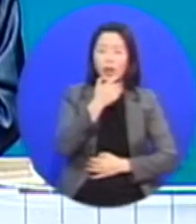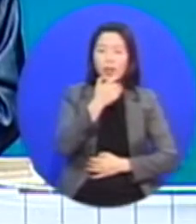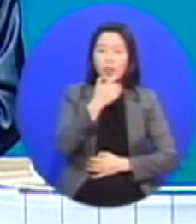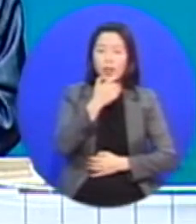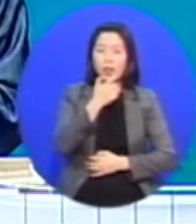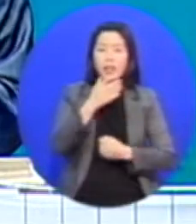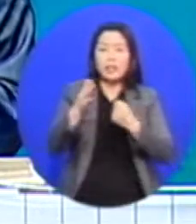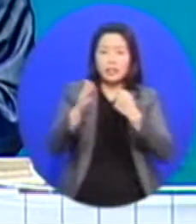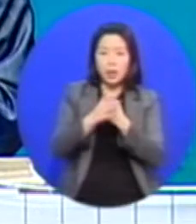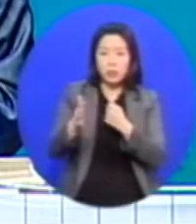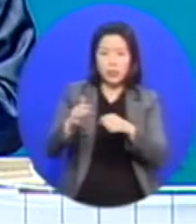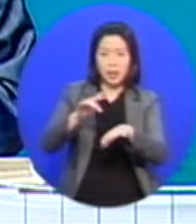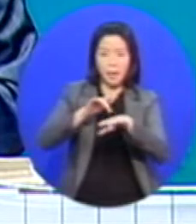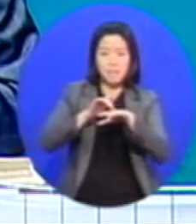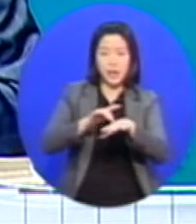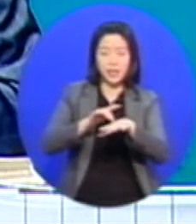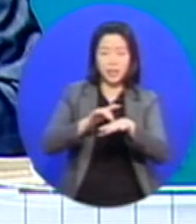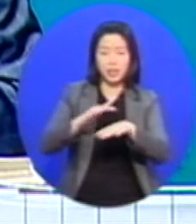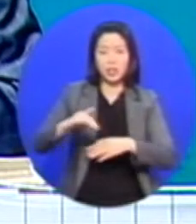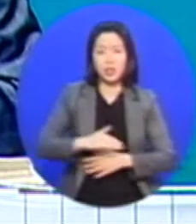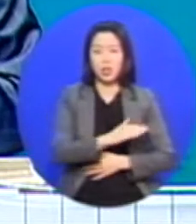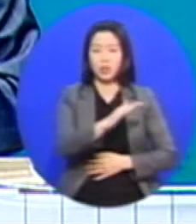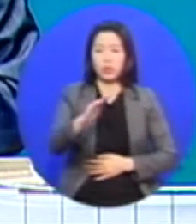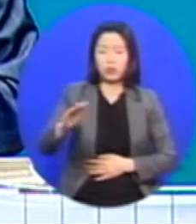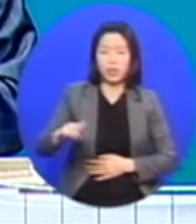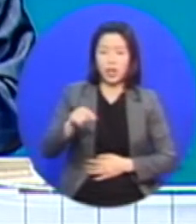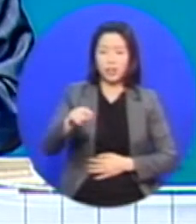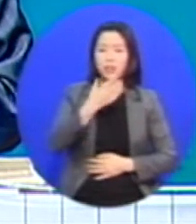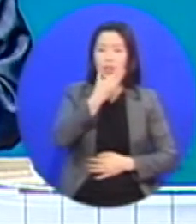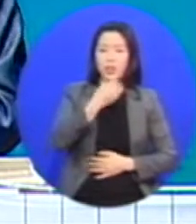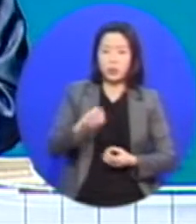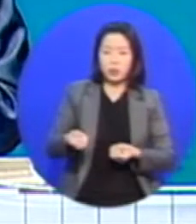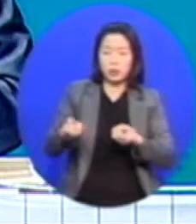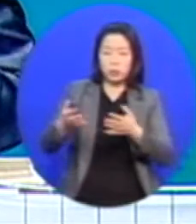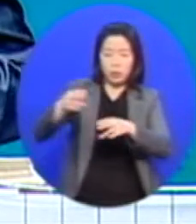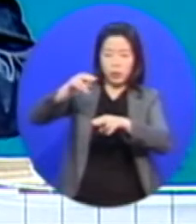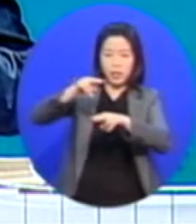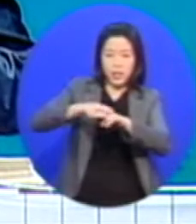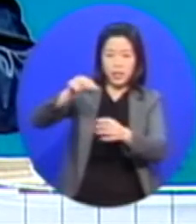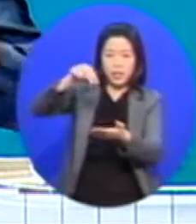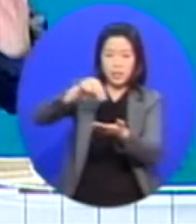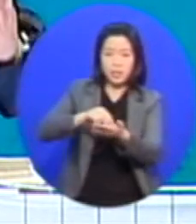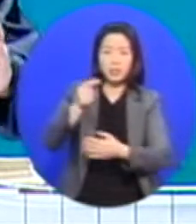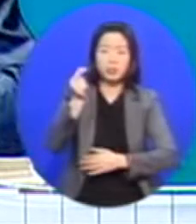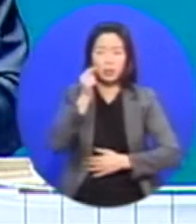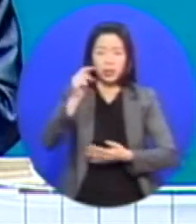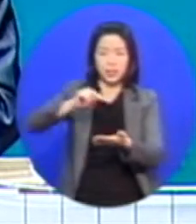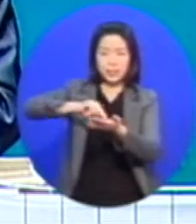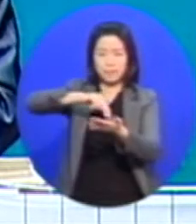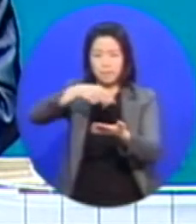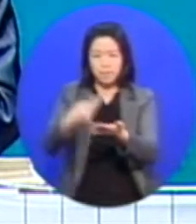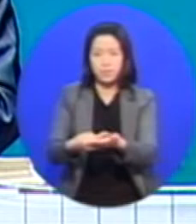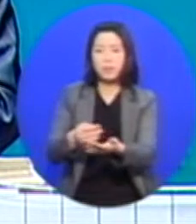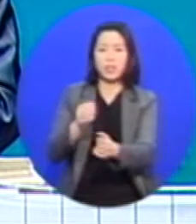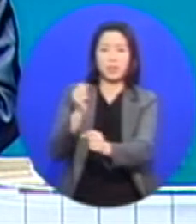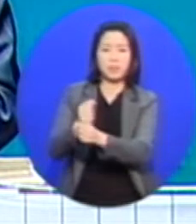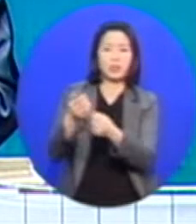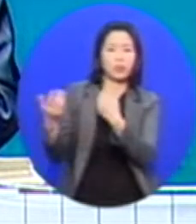그래서 마귀는 우리가 그 축복의 자리에 서지 못하도록 고리를 넘어 드립니다